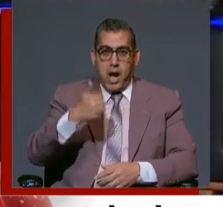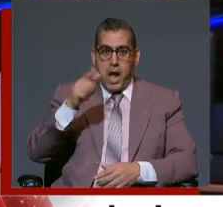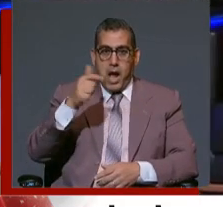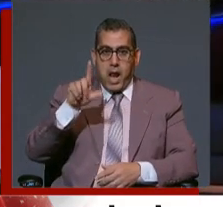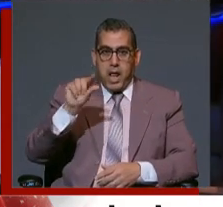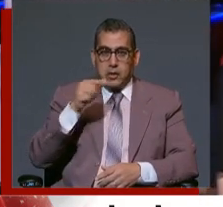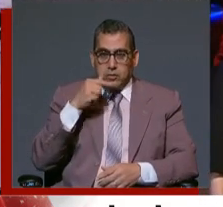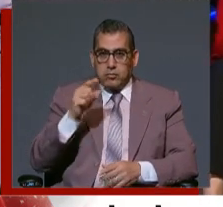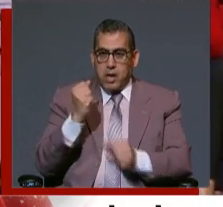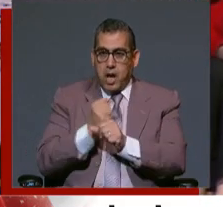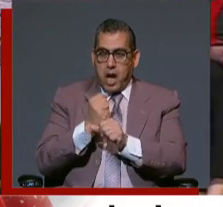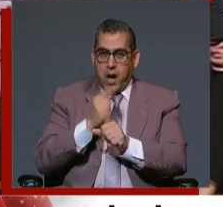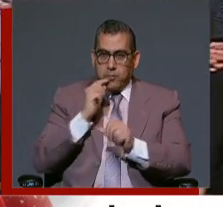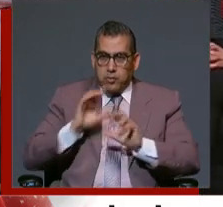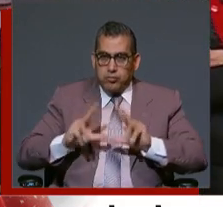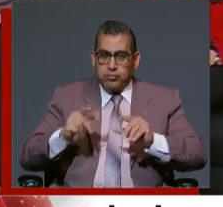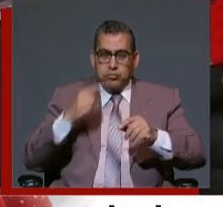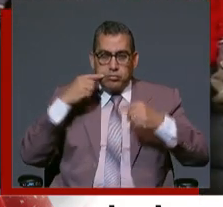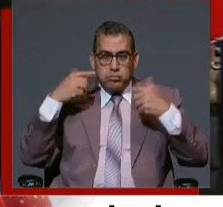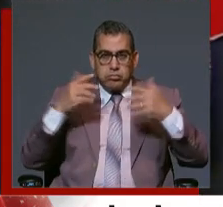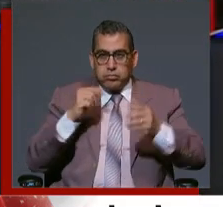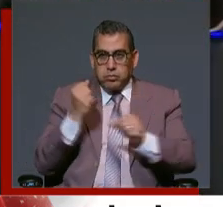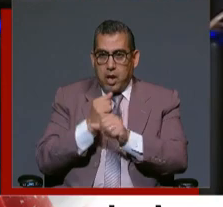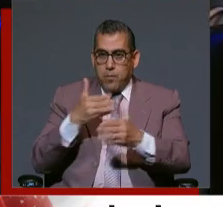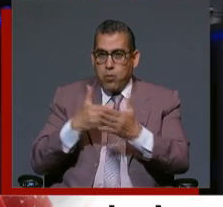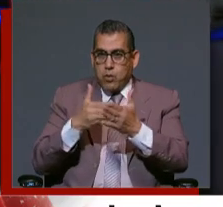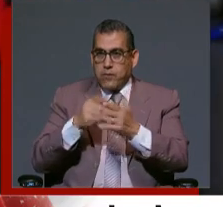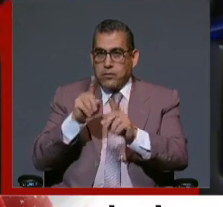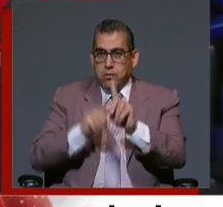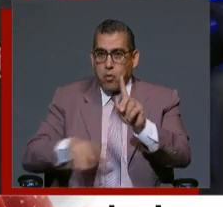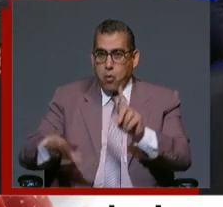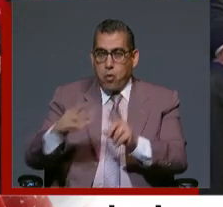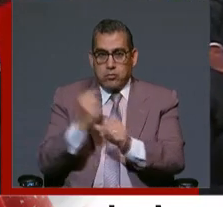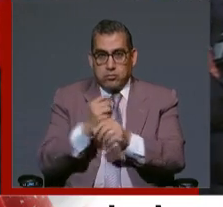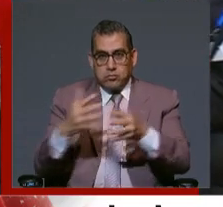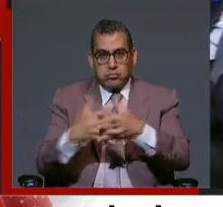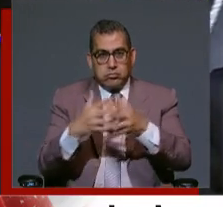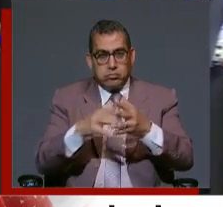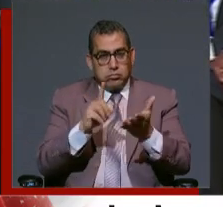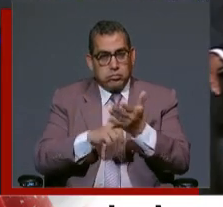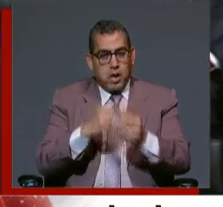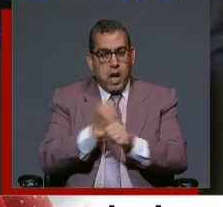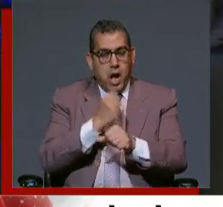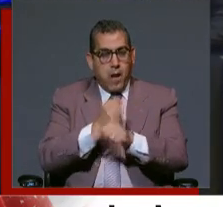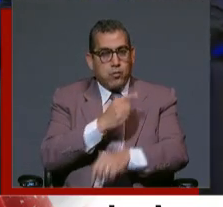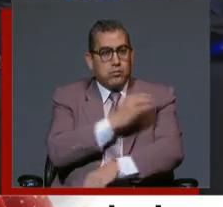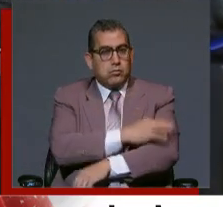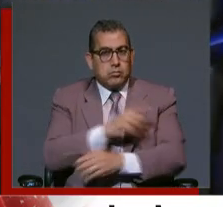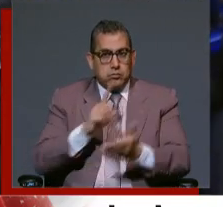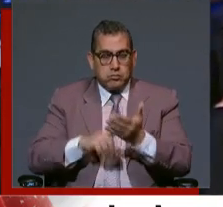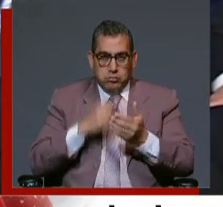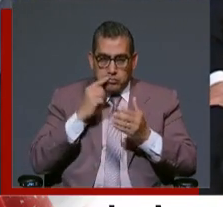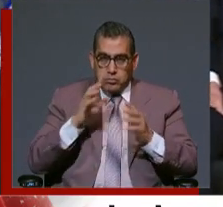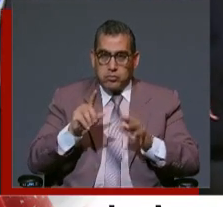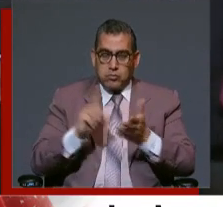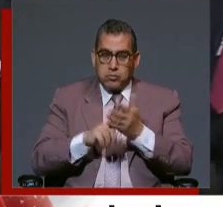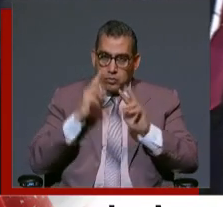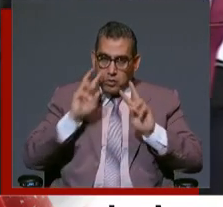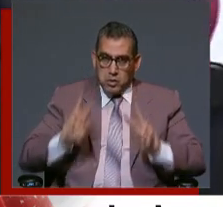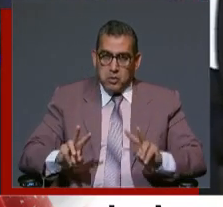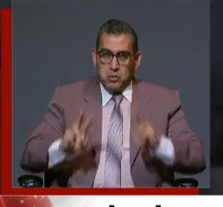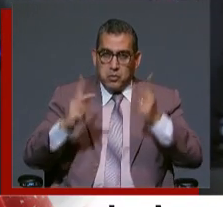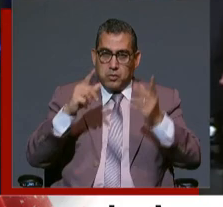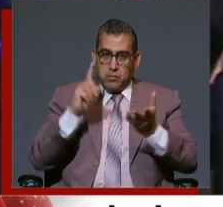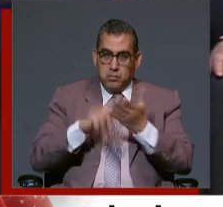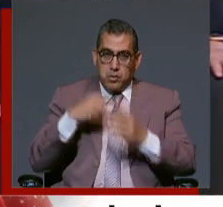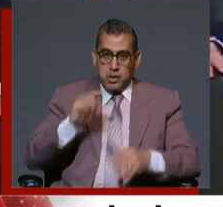وفريق عمله الذين يقومون بعمل استثنائي، ولا يمكن لكم سيدي الرئيس إلا